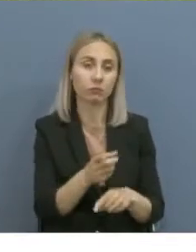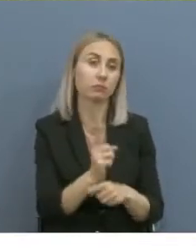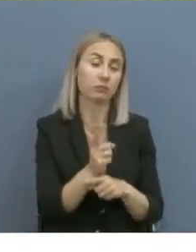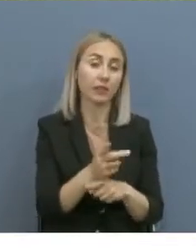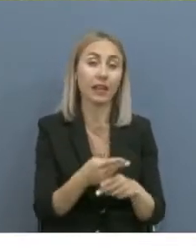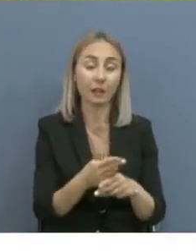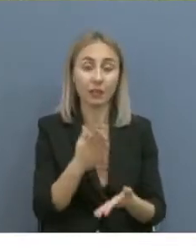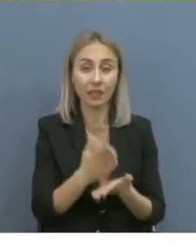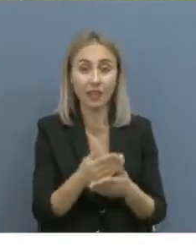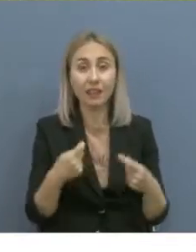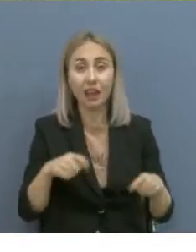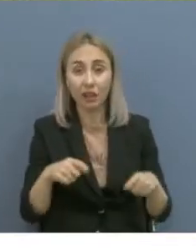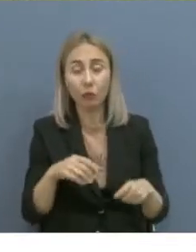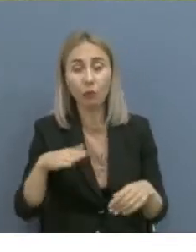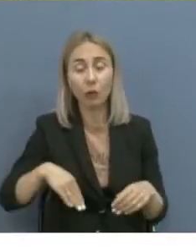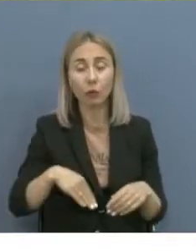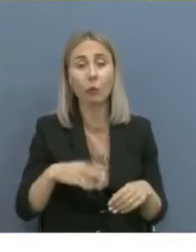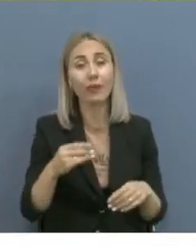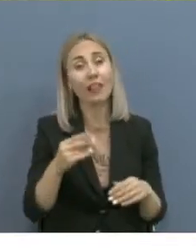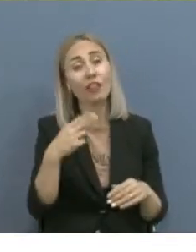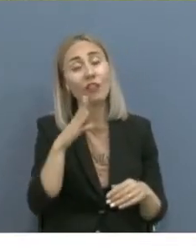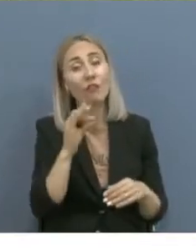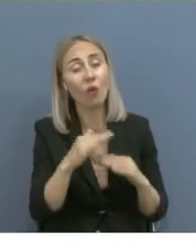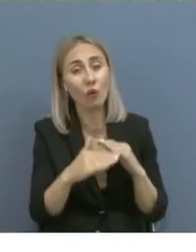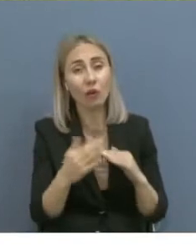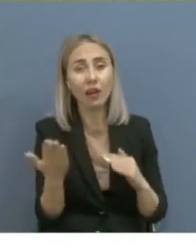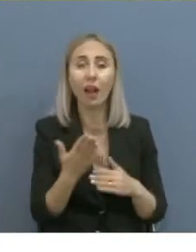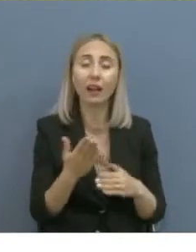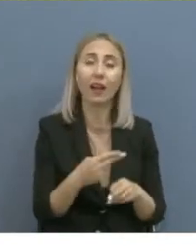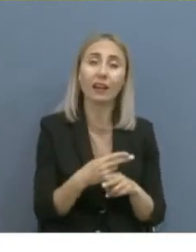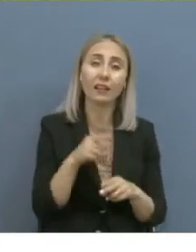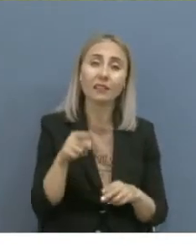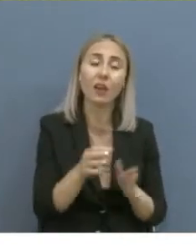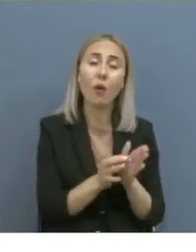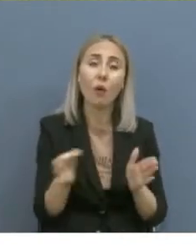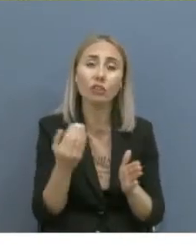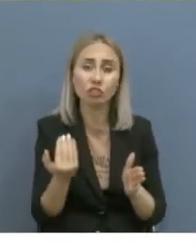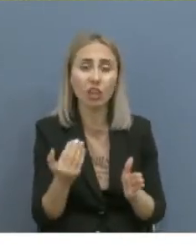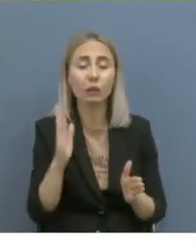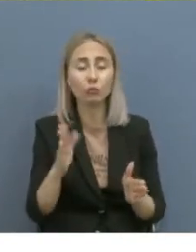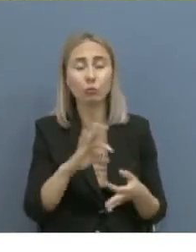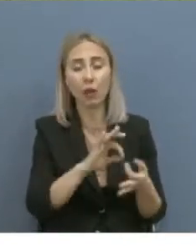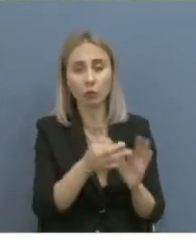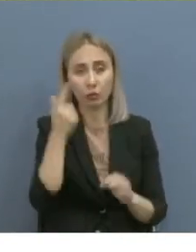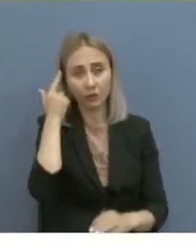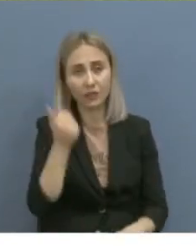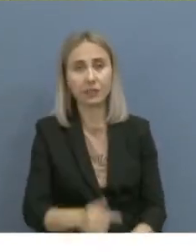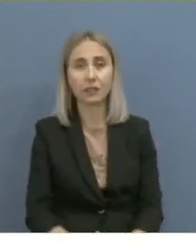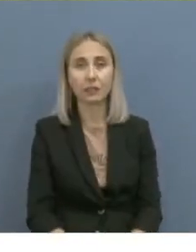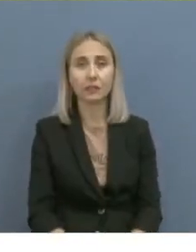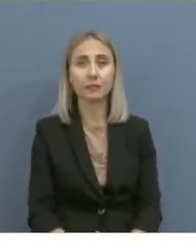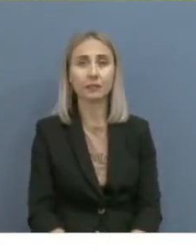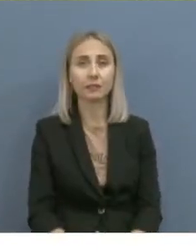Бүгінде Мырзагөл балықтарын саудалаған қанша адам тәркіленді. Арам балықтардың ағзасына жасалған сараптамалар не дейді?